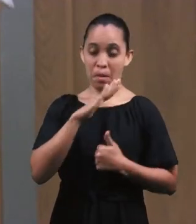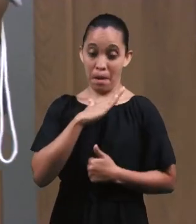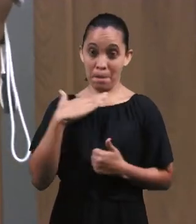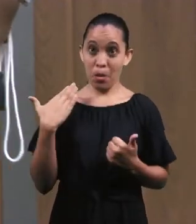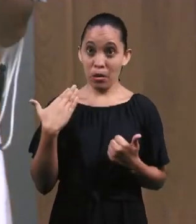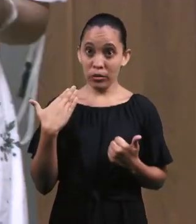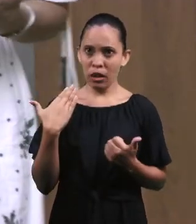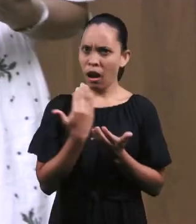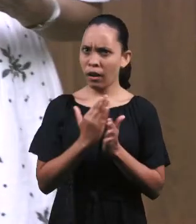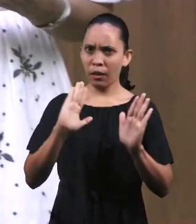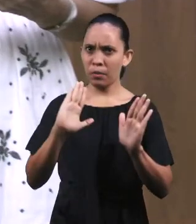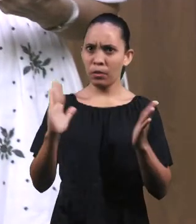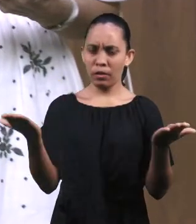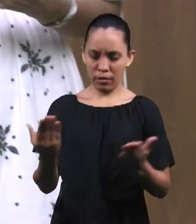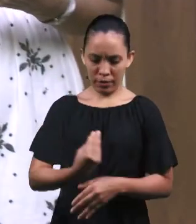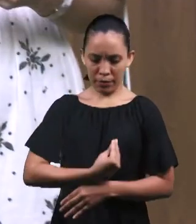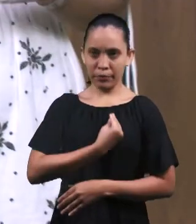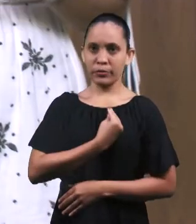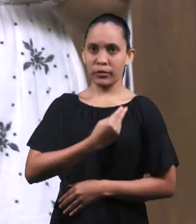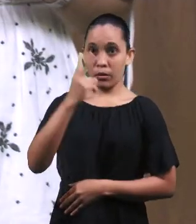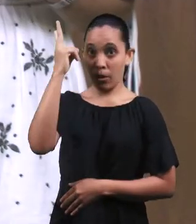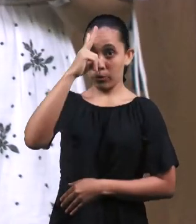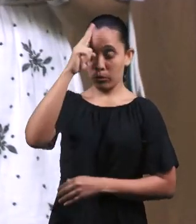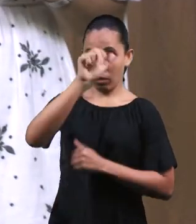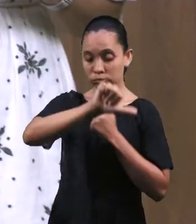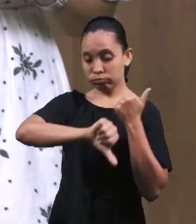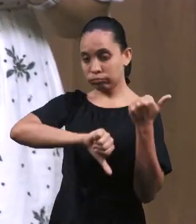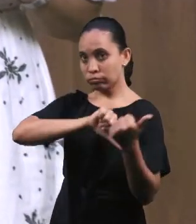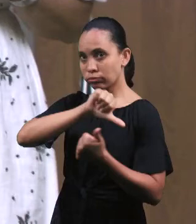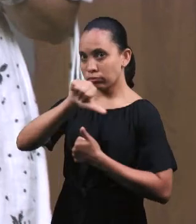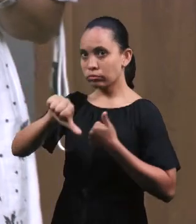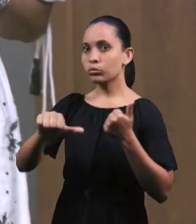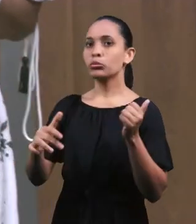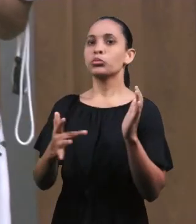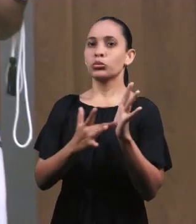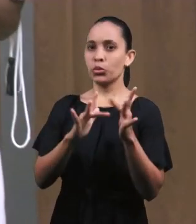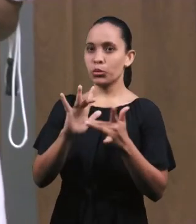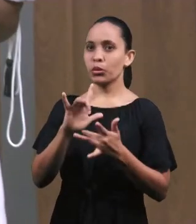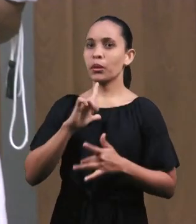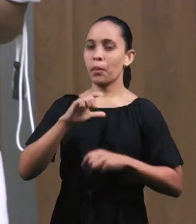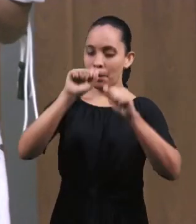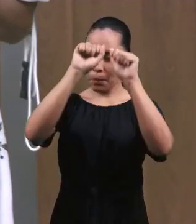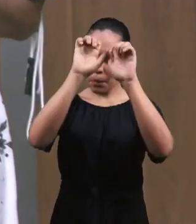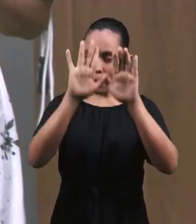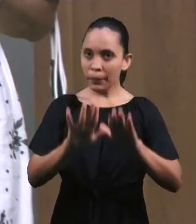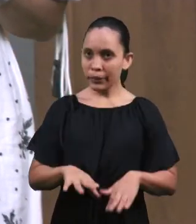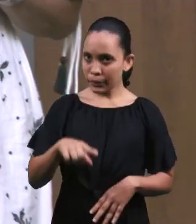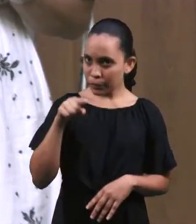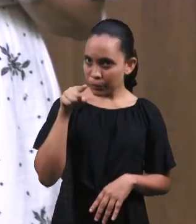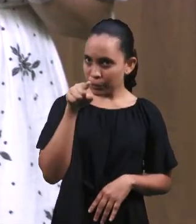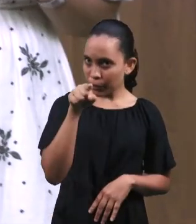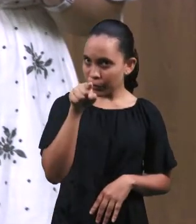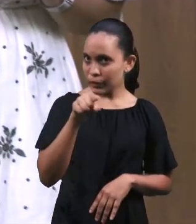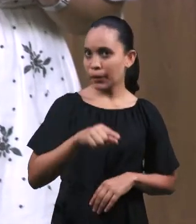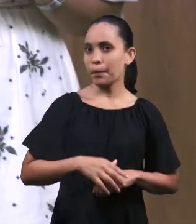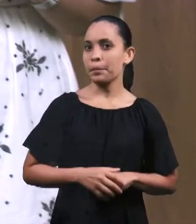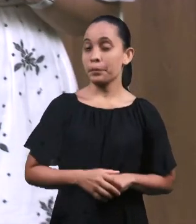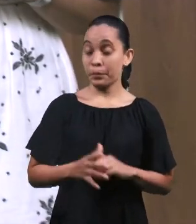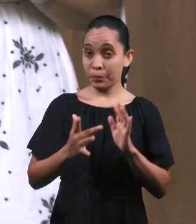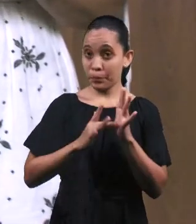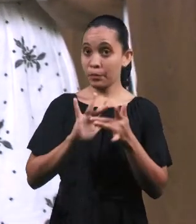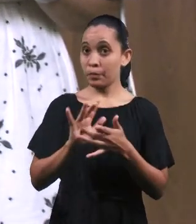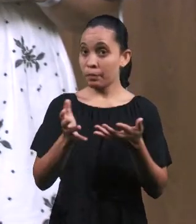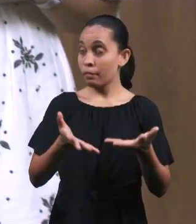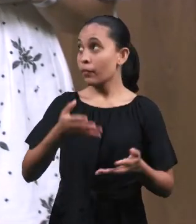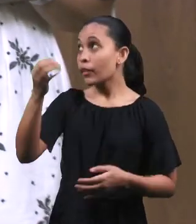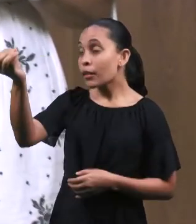Elle change l'histoire de l'homme. Et Jésus a une bénédiction pour vous qui nous assiste. Jésus veut se révéler à